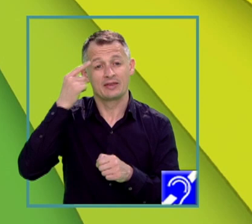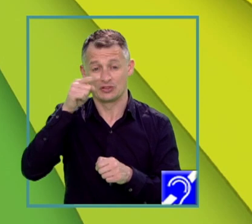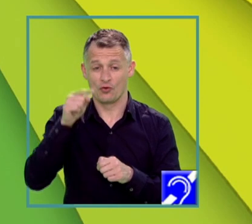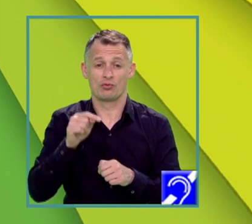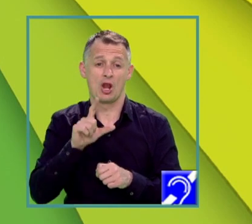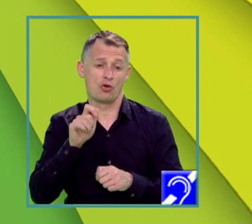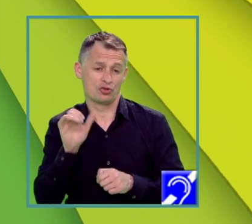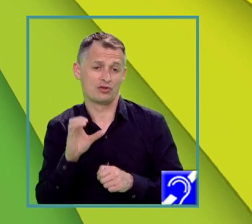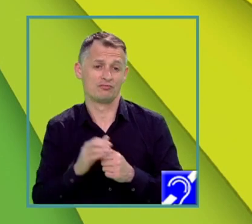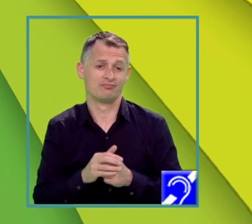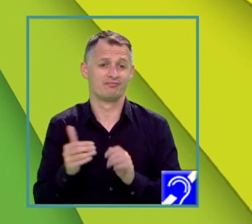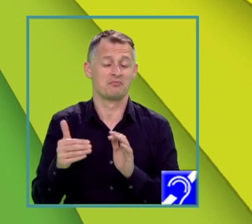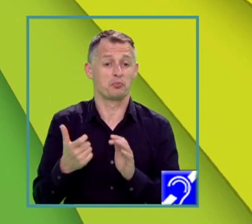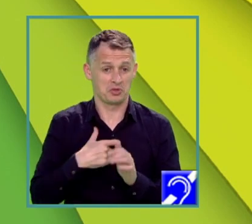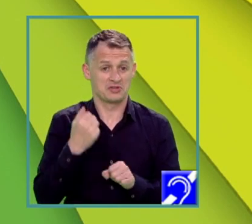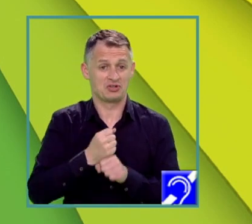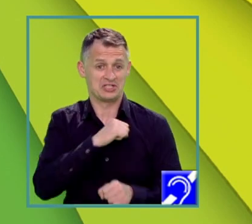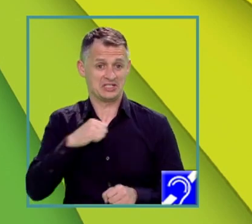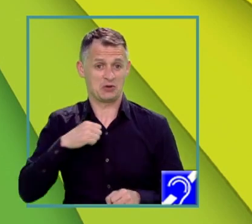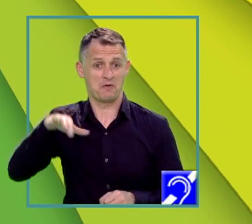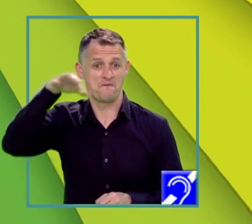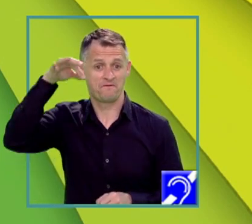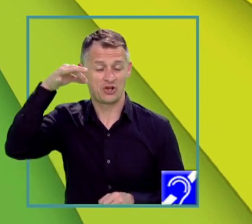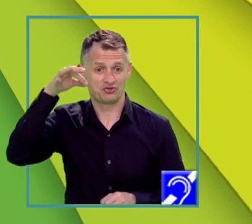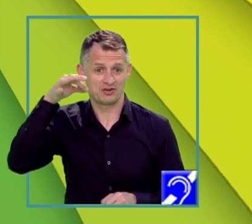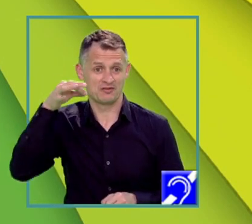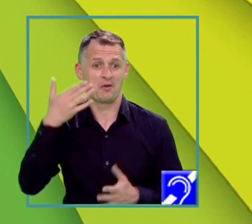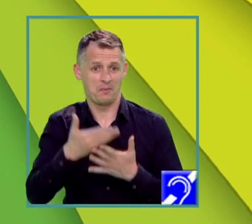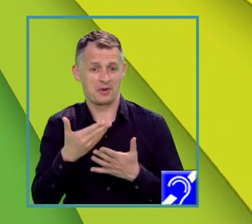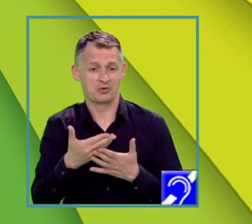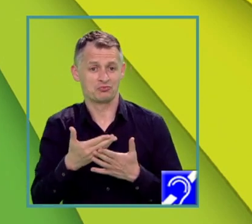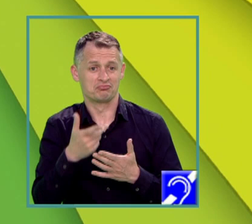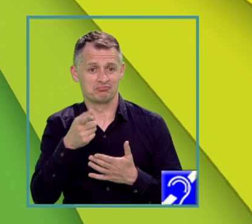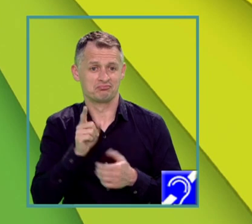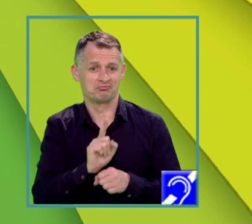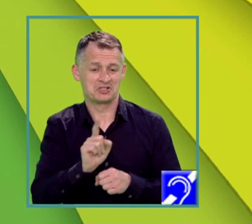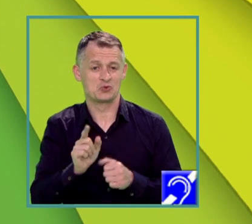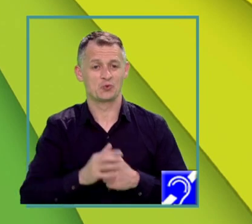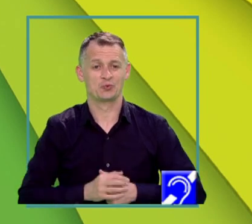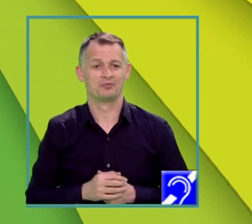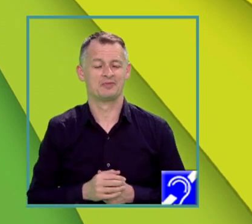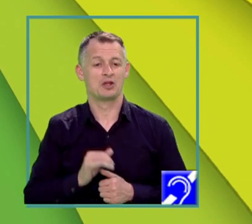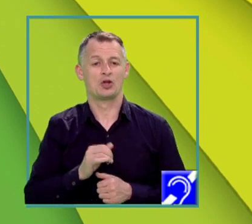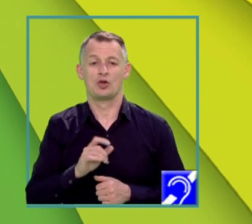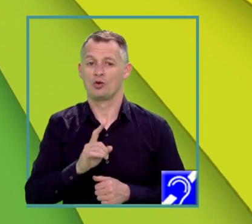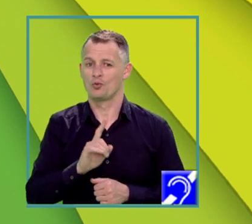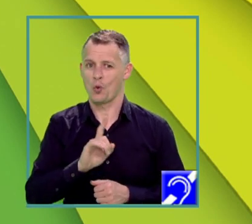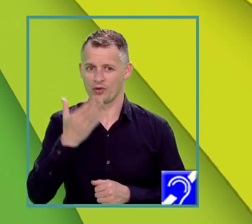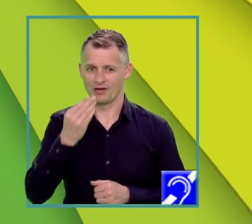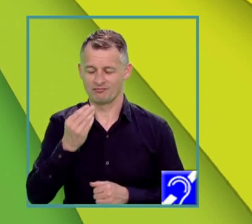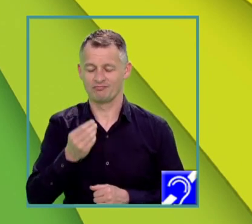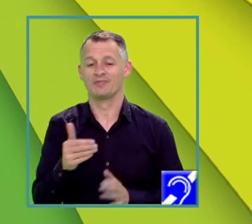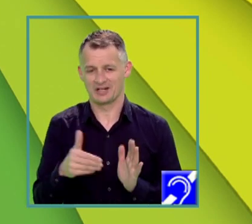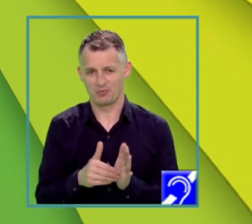puteți să vă face și propriile fișă de lucru sau versus chem de lecții nu în ultimul rând lucrați cu colegii prietenii sau cu